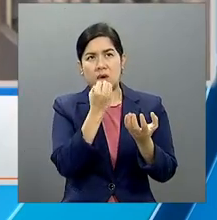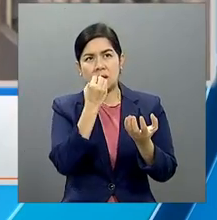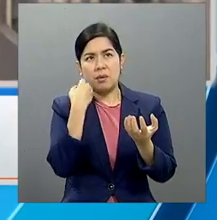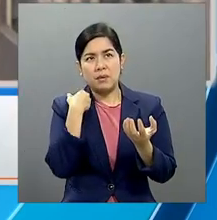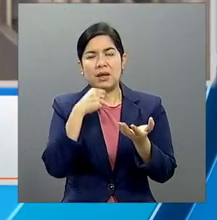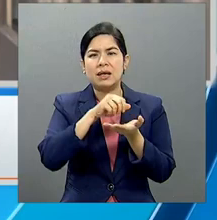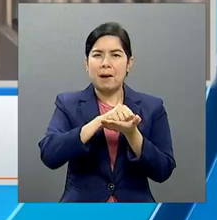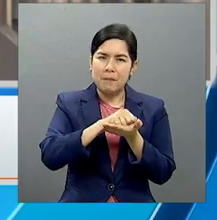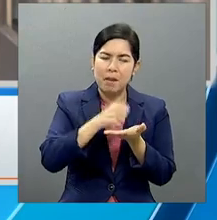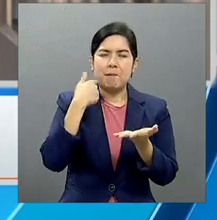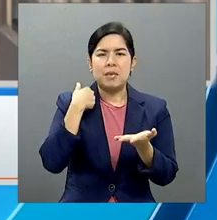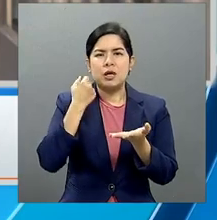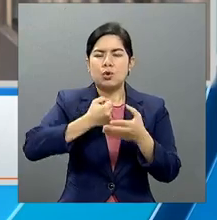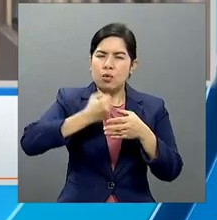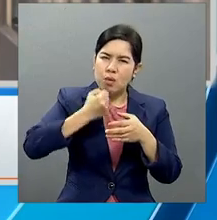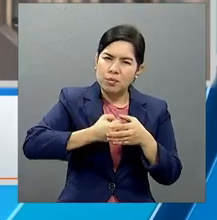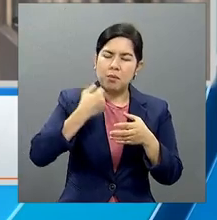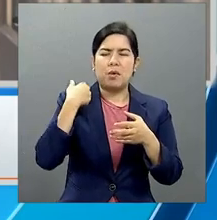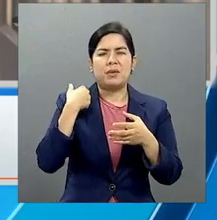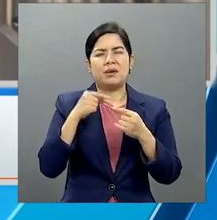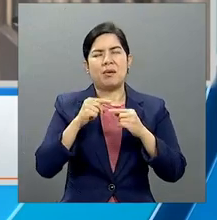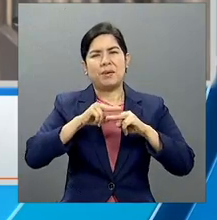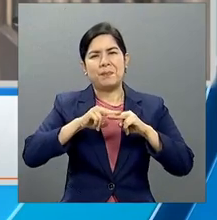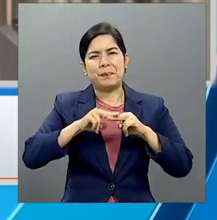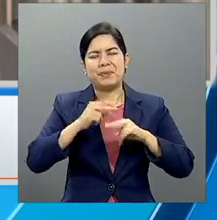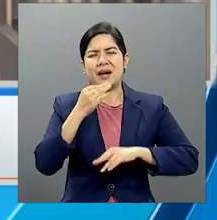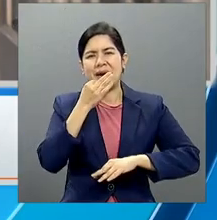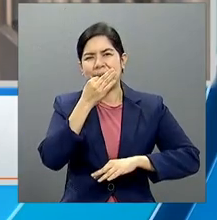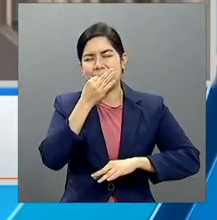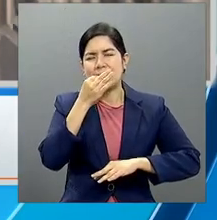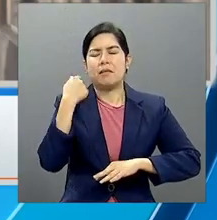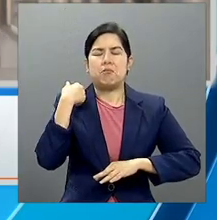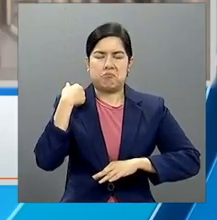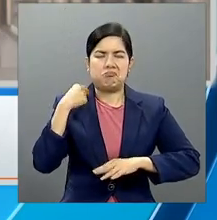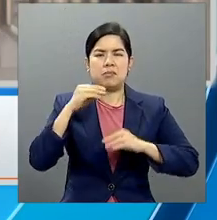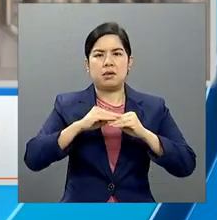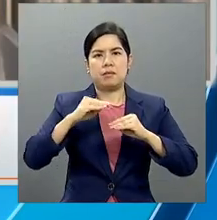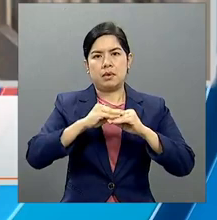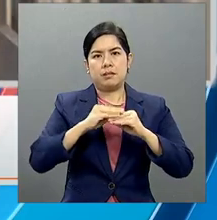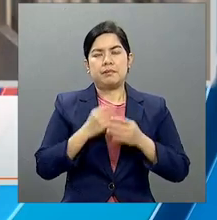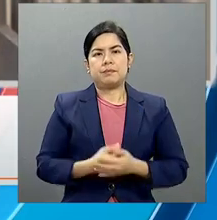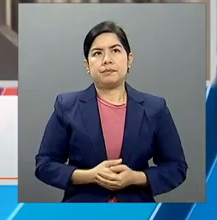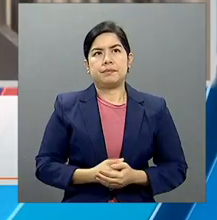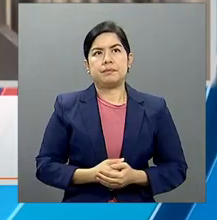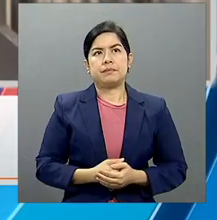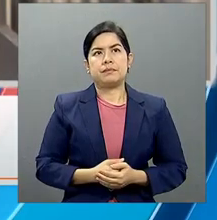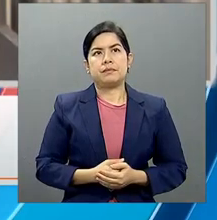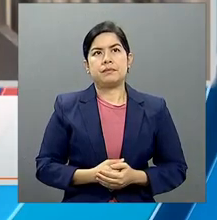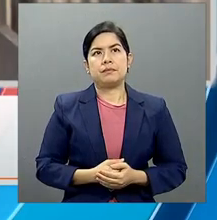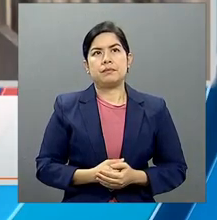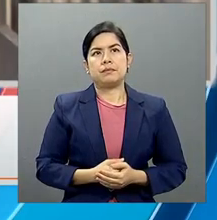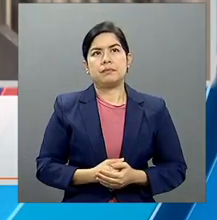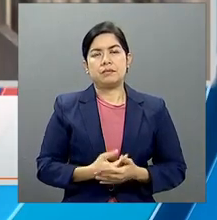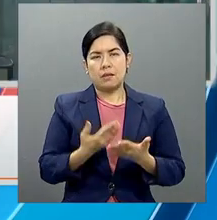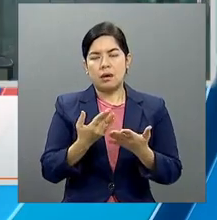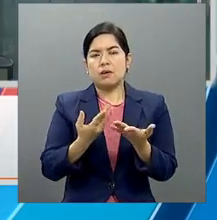ใช่ครับ นะคะก็จะมีความเสี่ยงในเรื่องของการปรุงรสหรือว่าโซเดียมต่างๆที่เพิ่มมากยิ่งขึ้น ใช่ครับผม นะคะพูดถึงไตอวัยวะเมื่อสักครู่นี้ที่คุณหม